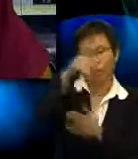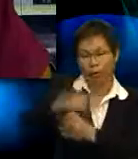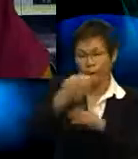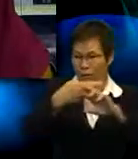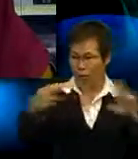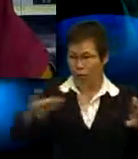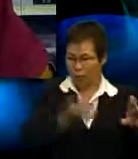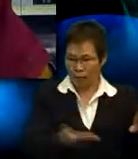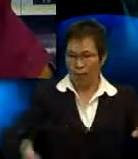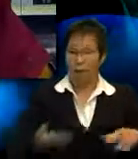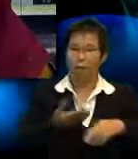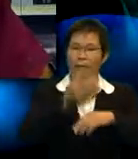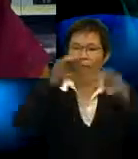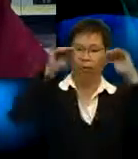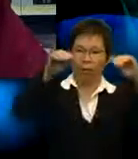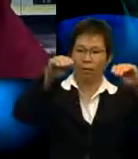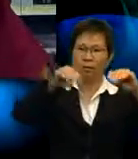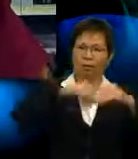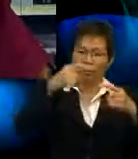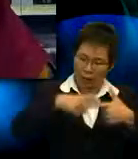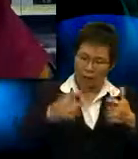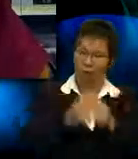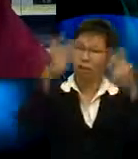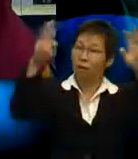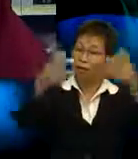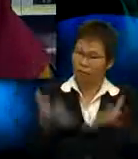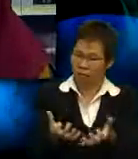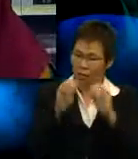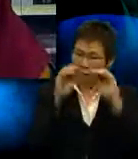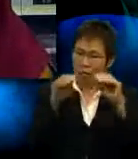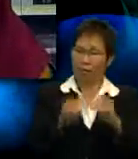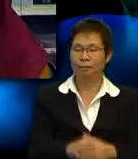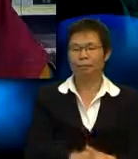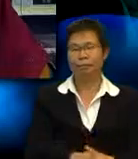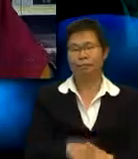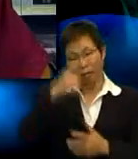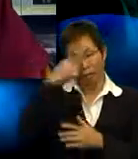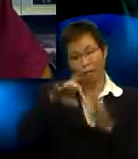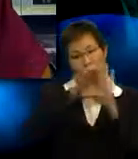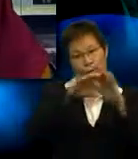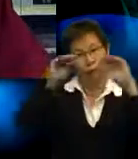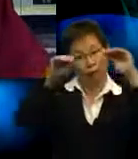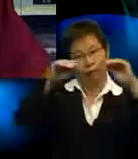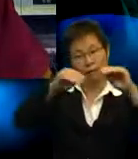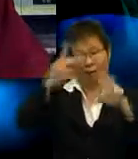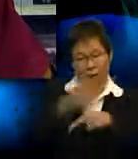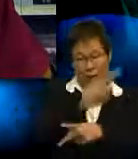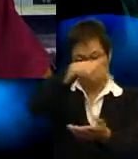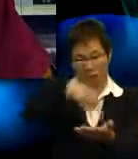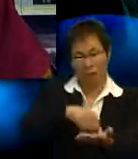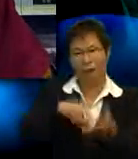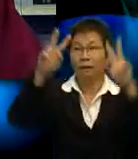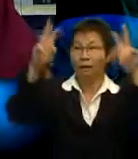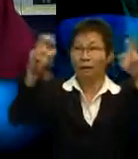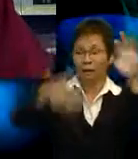bantu mengajar yang berkaitan dengan tajuk yang hendak diajar. Bagi contoh pengajaran kali ini, tajuk yang